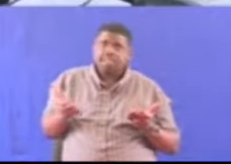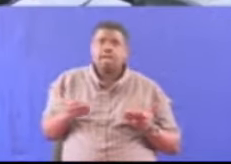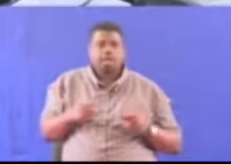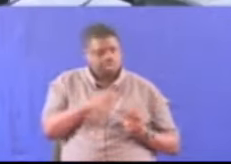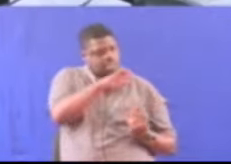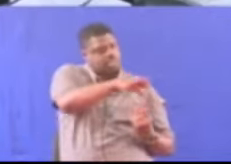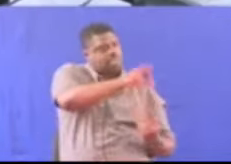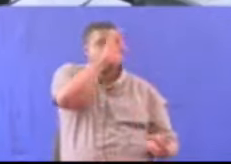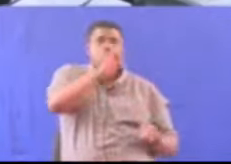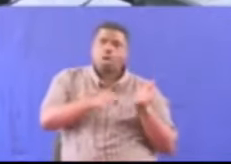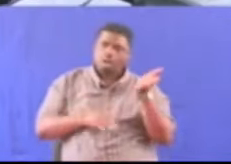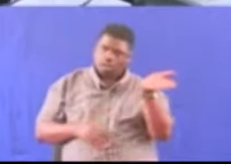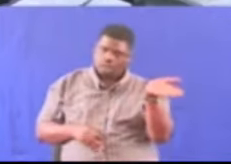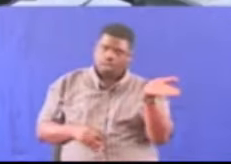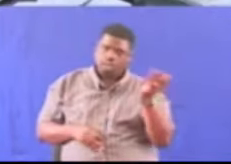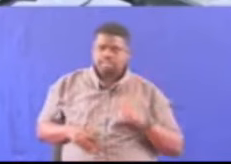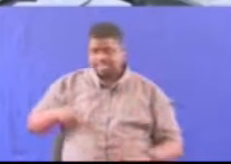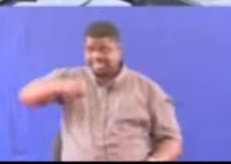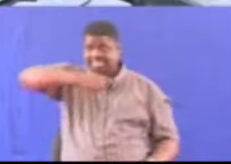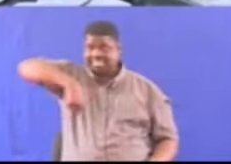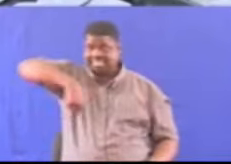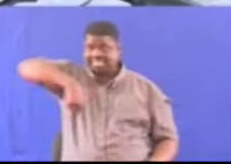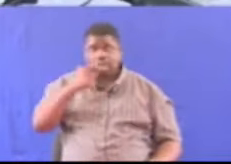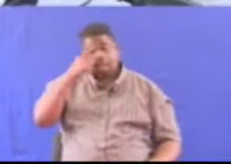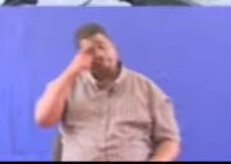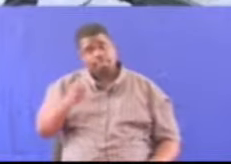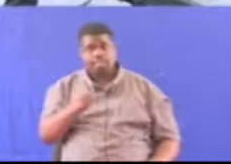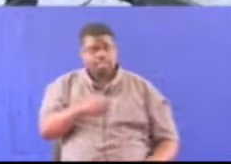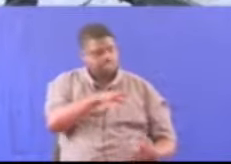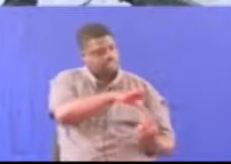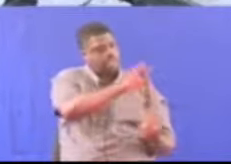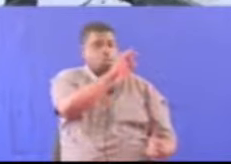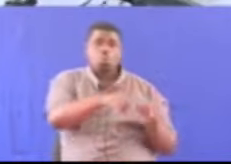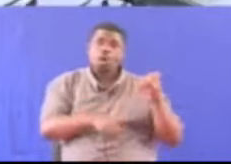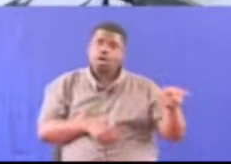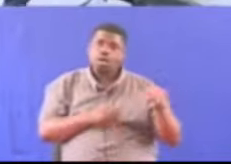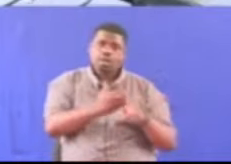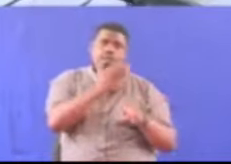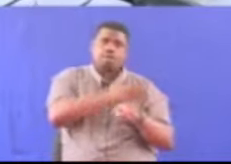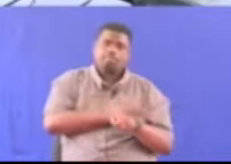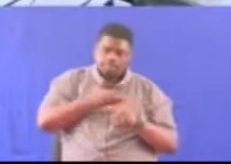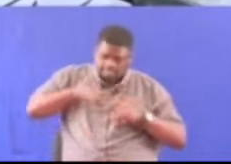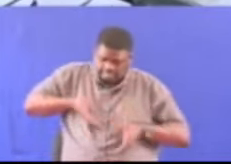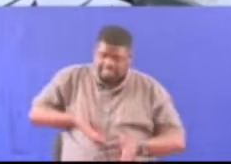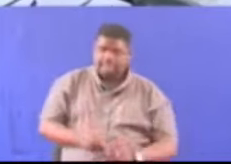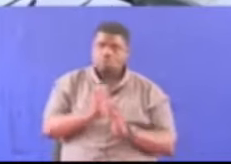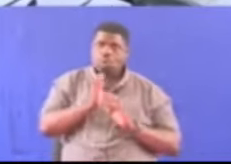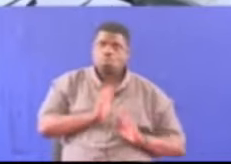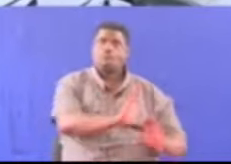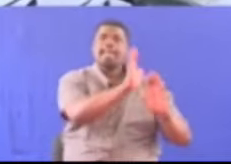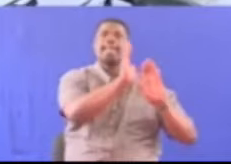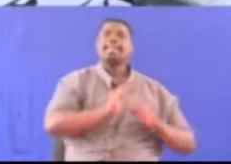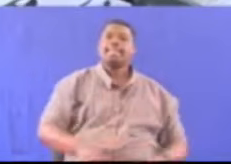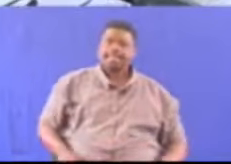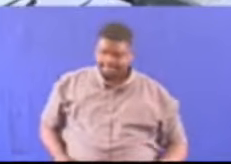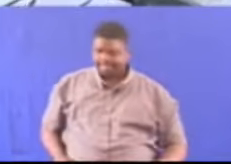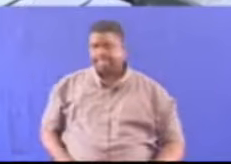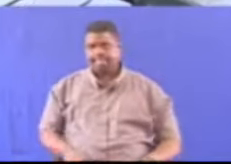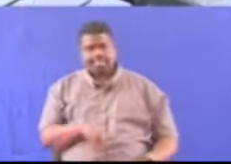ulimchagua, na sisi tunaamini kwamba ulimchagua hata kabla ya kuzaliwa kwake, ili